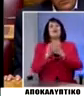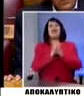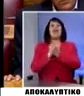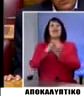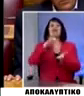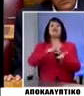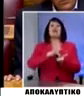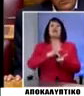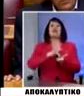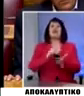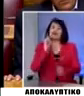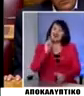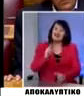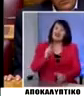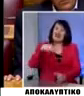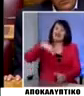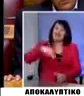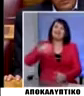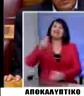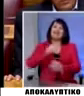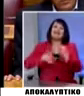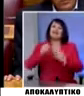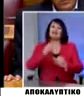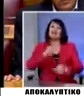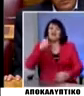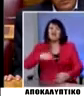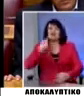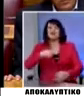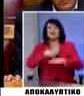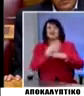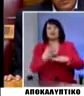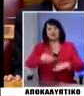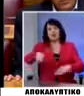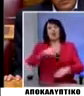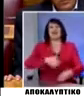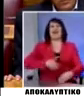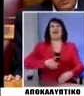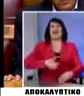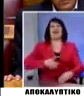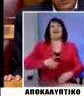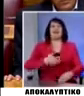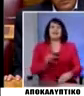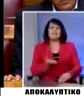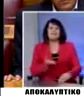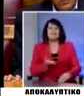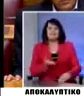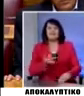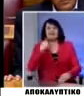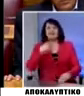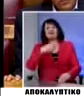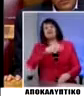ο οποίος όταν βρίζει το ΠΑΣΟΚ γελάνε οι υπόλοιποι και όταν βρίζει το